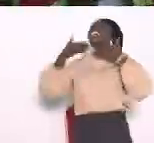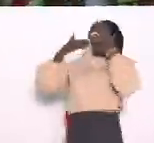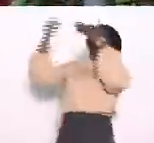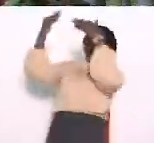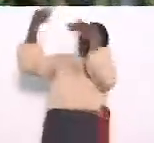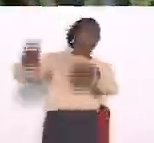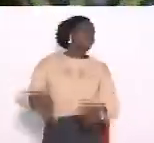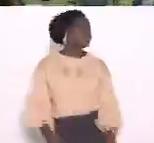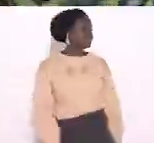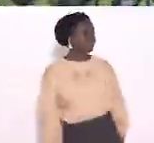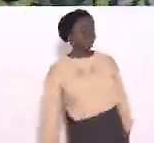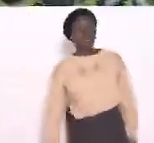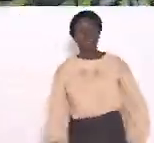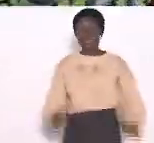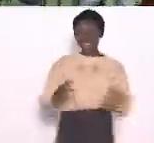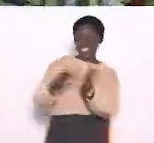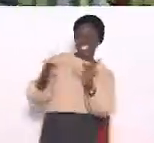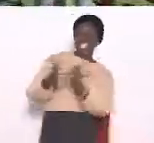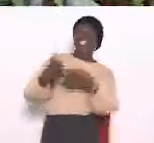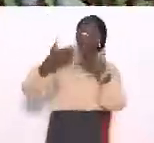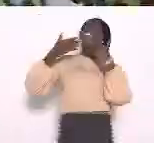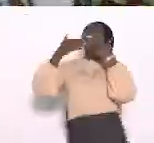m Yesu